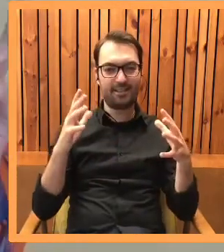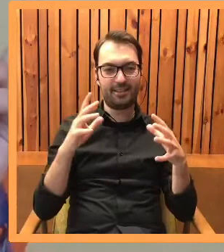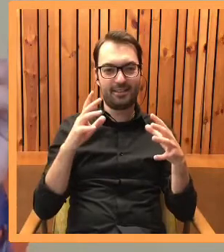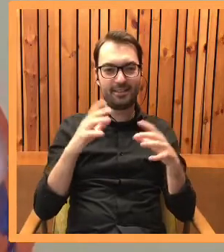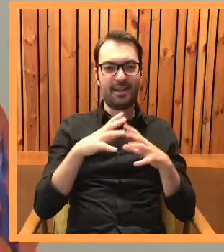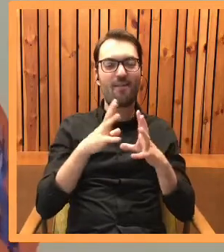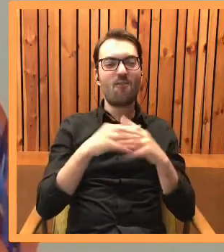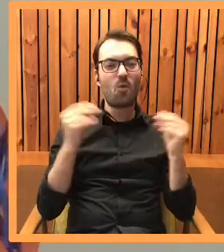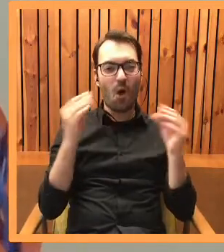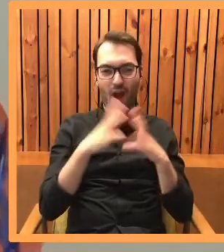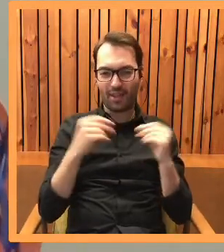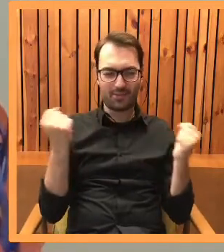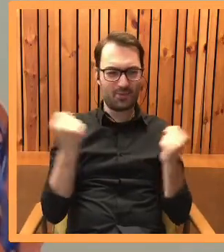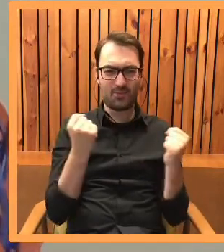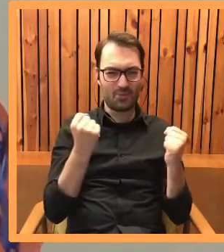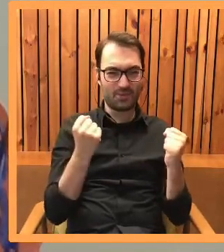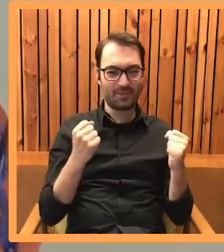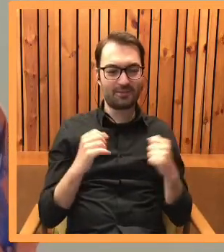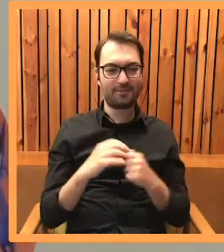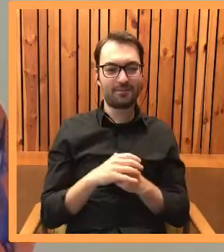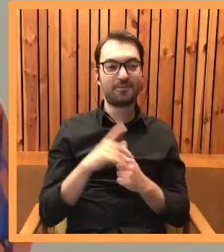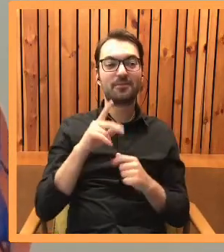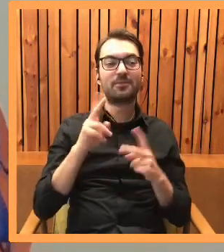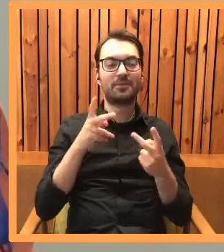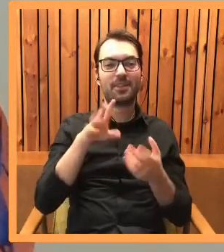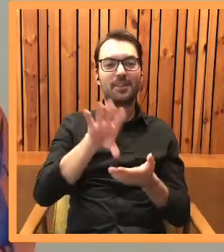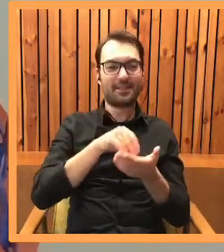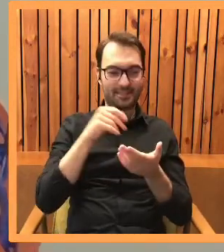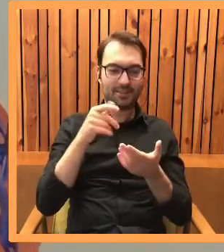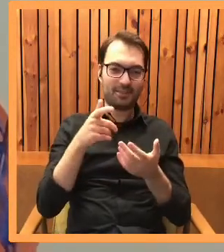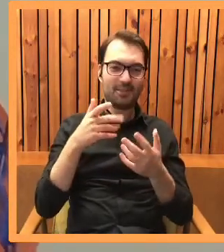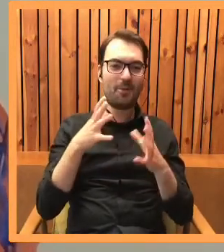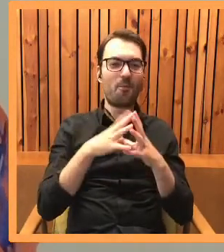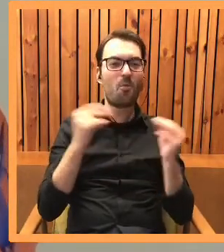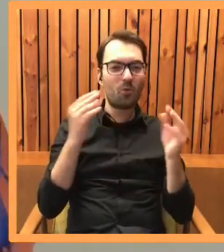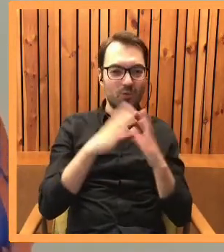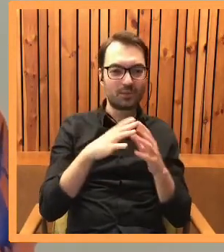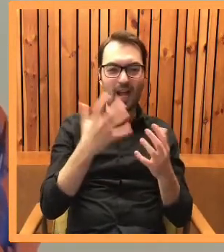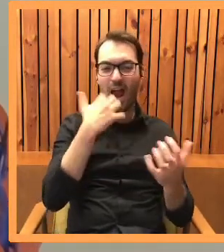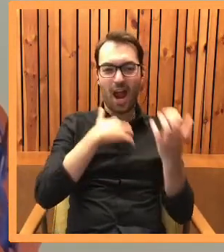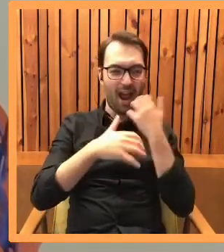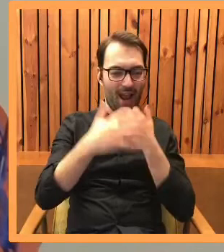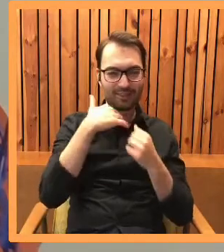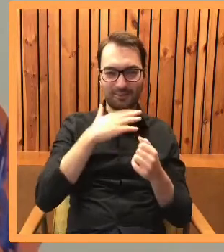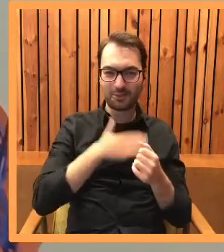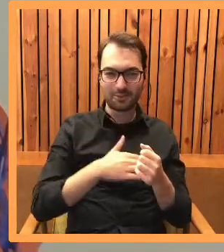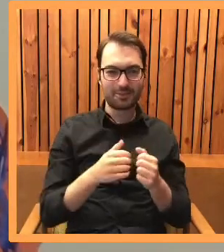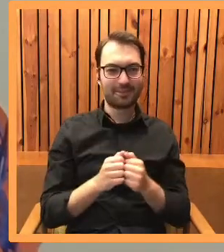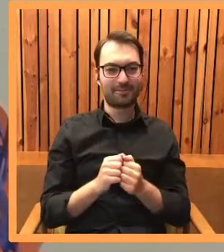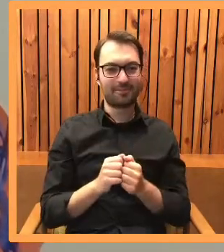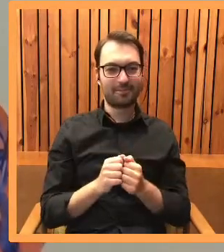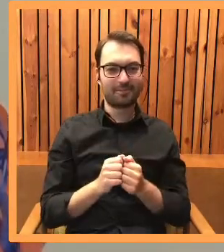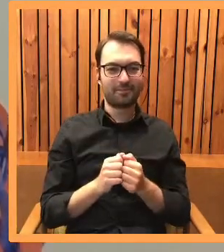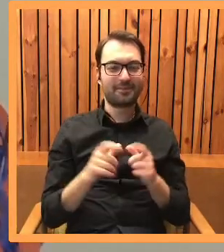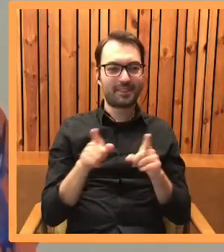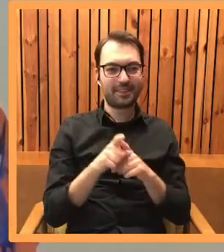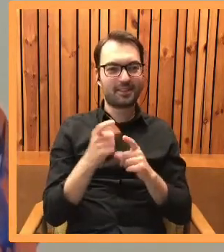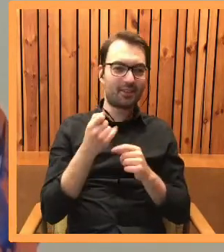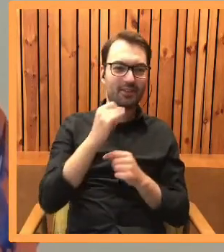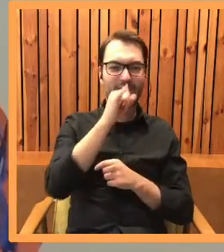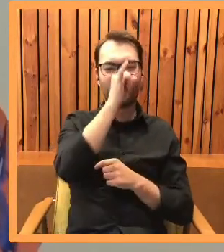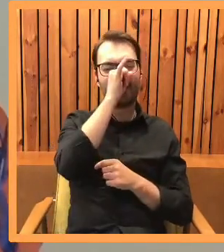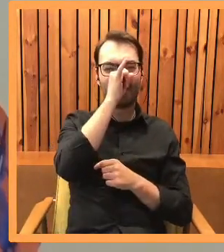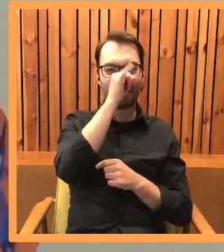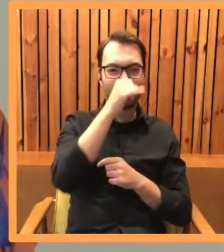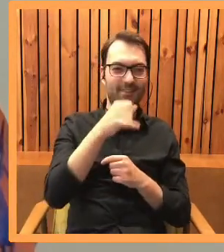puszysty, dostał właśnie tą puszystość, łakomstwo i takie zadufanie w